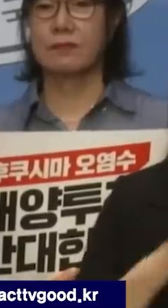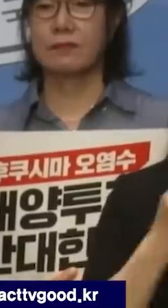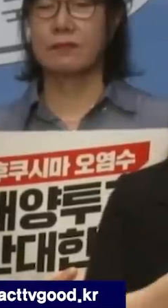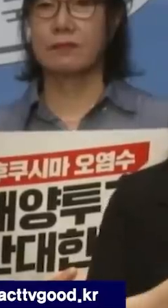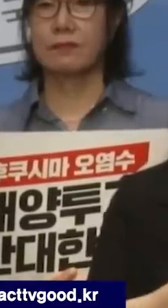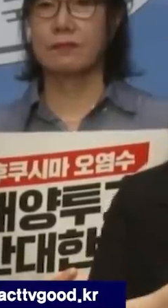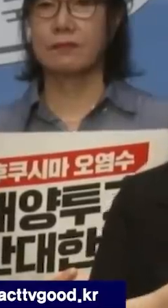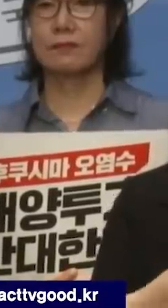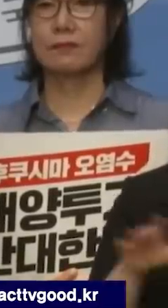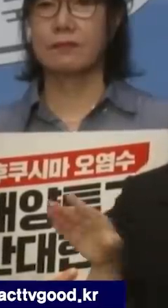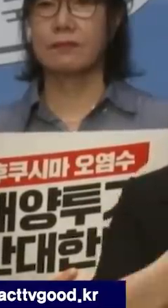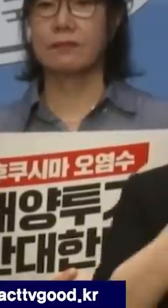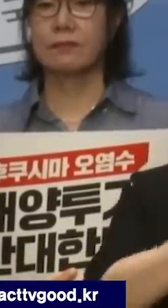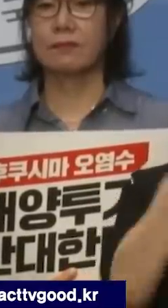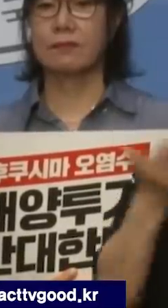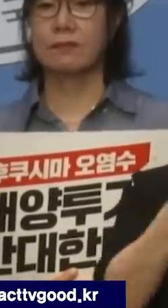중에